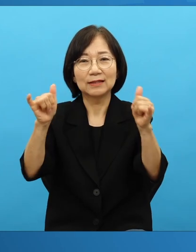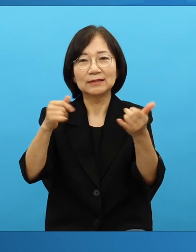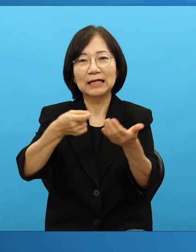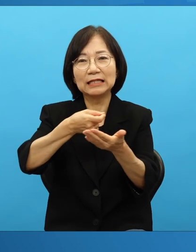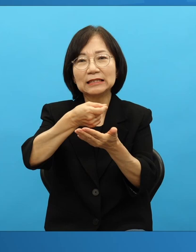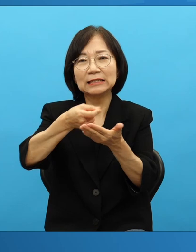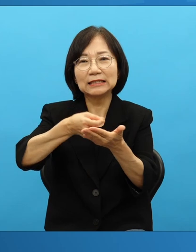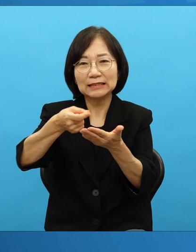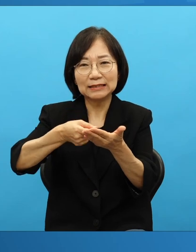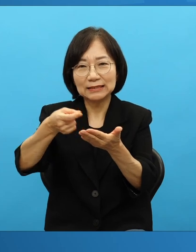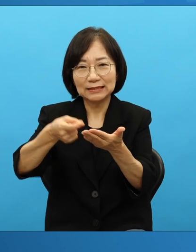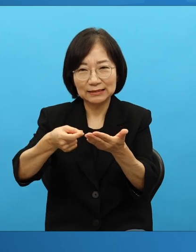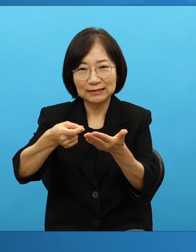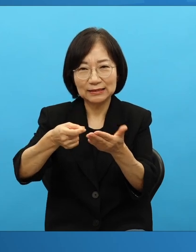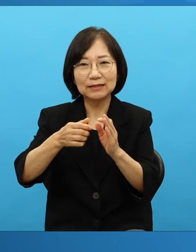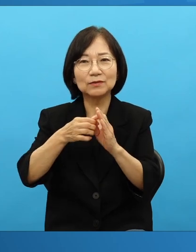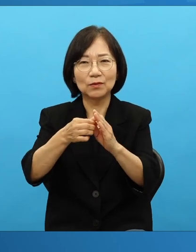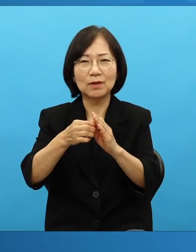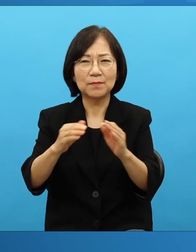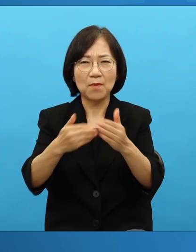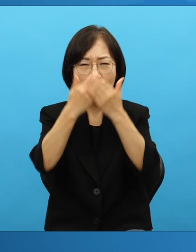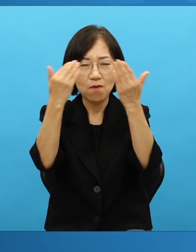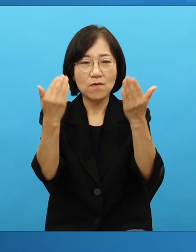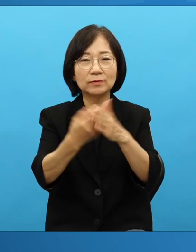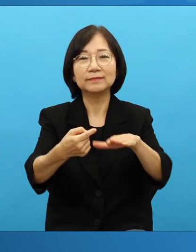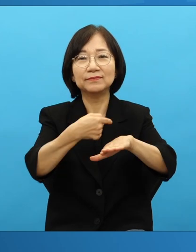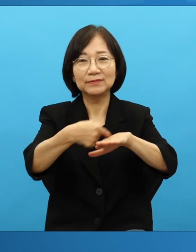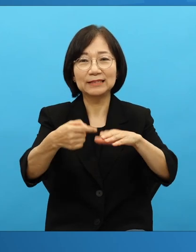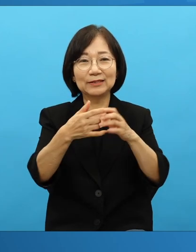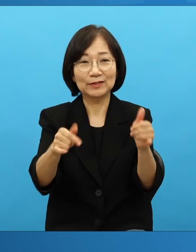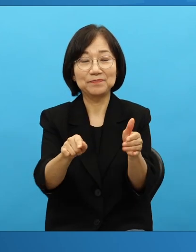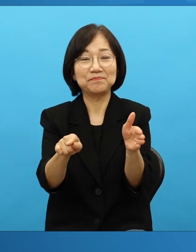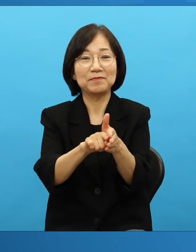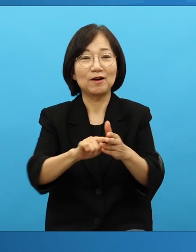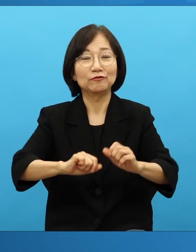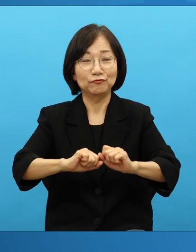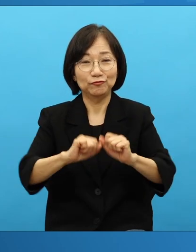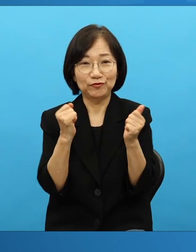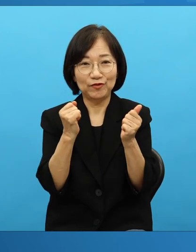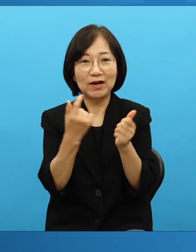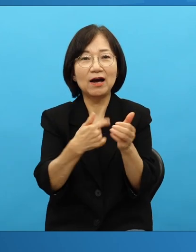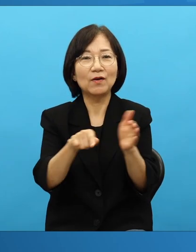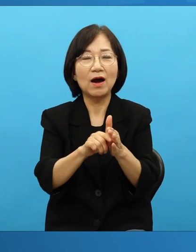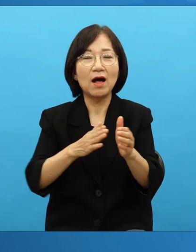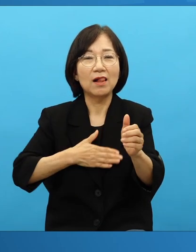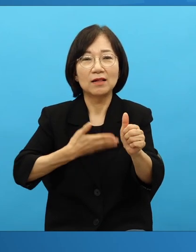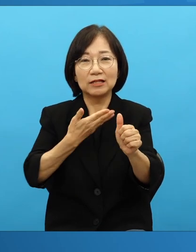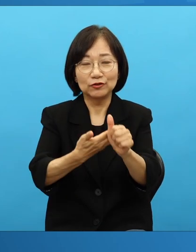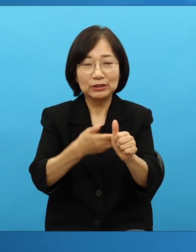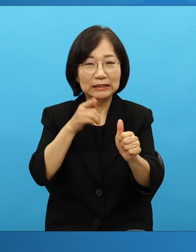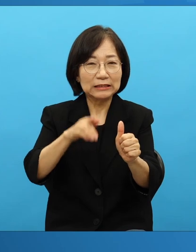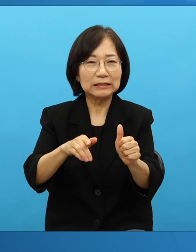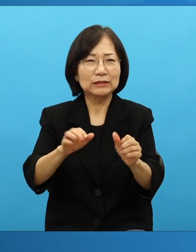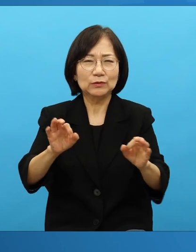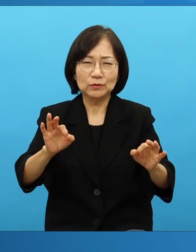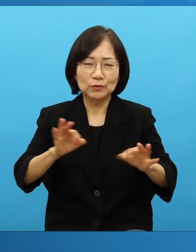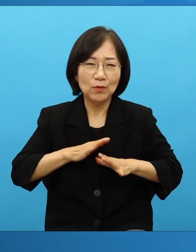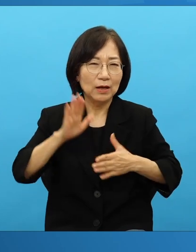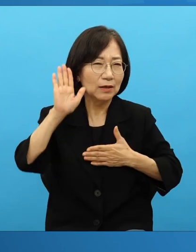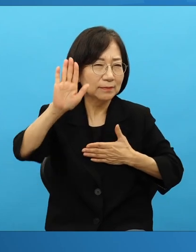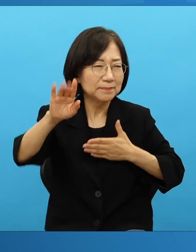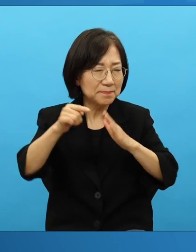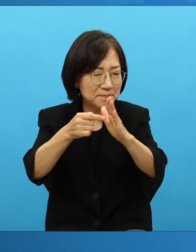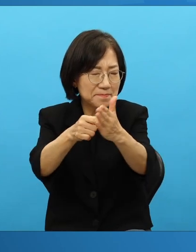따라 선지자들의 글로 말미암아 모든 민족이 믿어 순종하게 하시려고 알게 하신 바